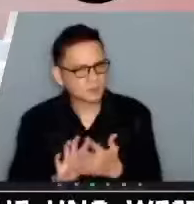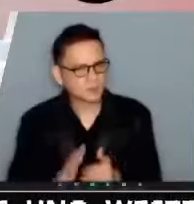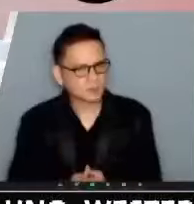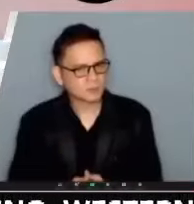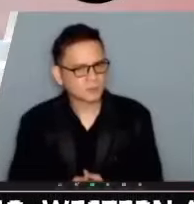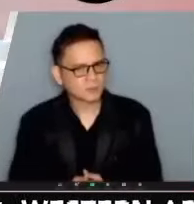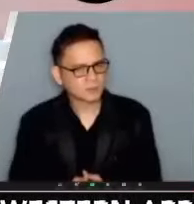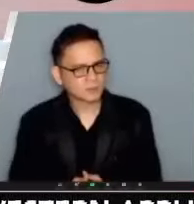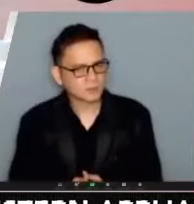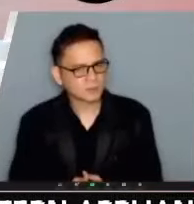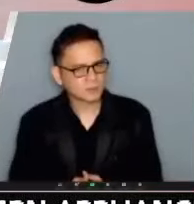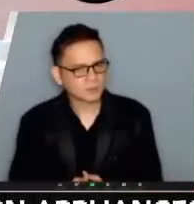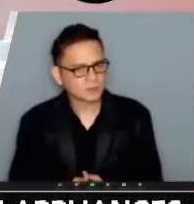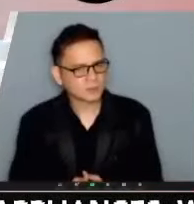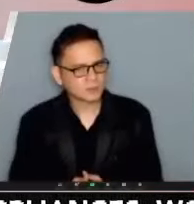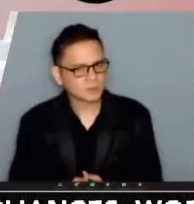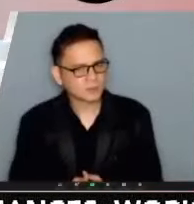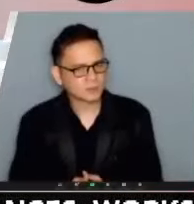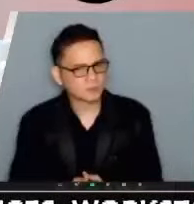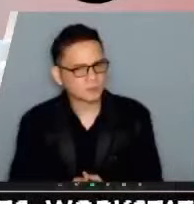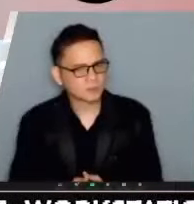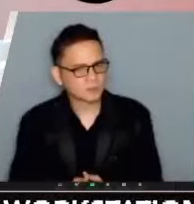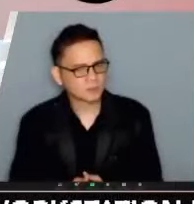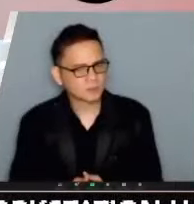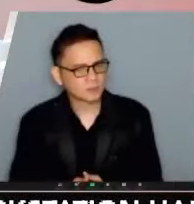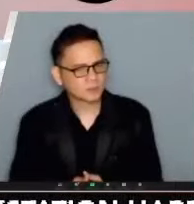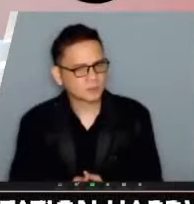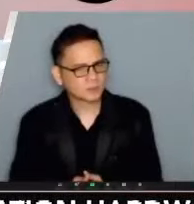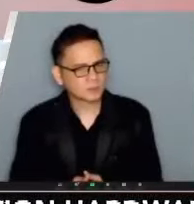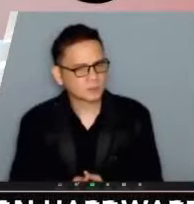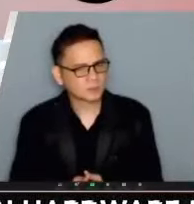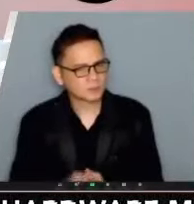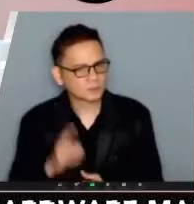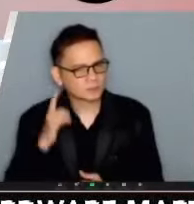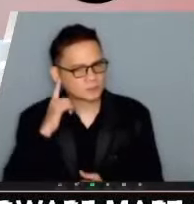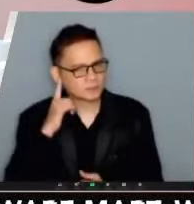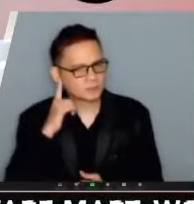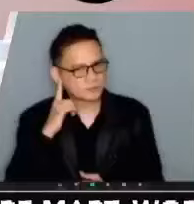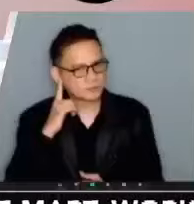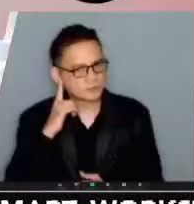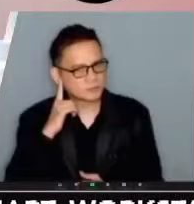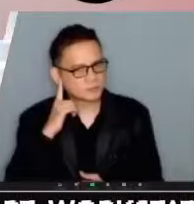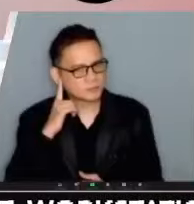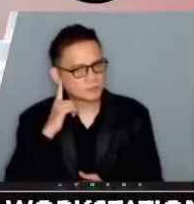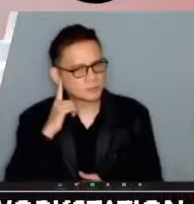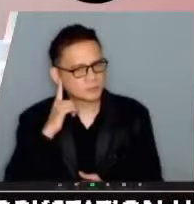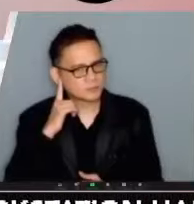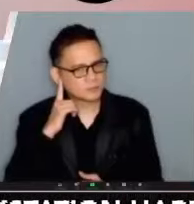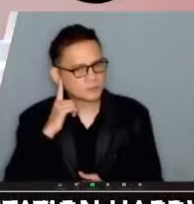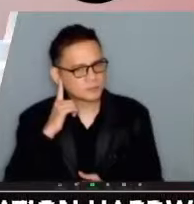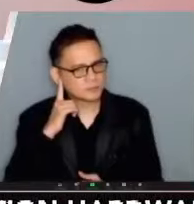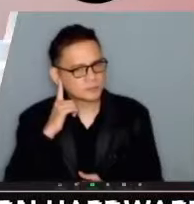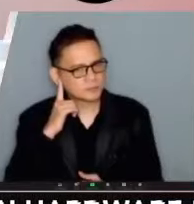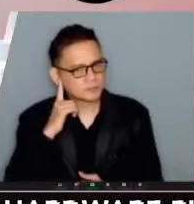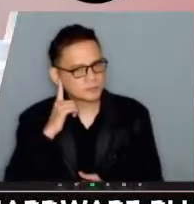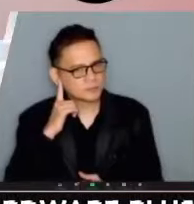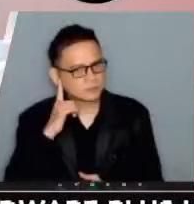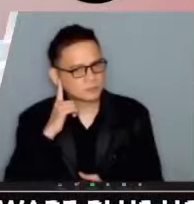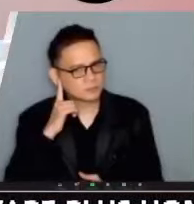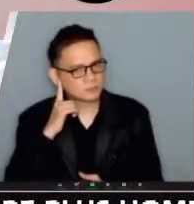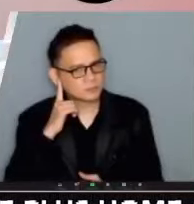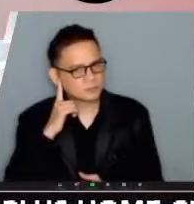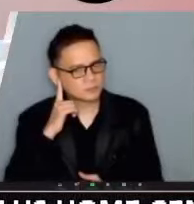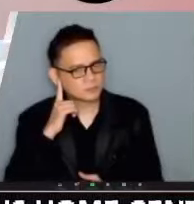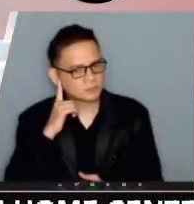kumpayan. Yung mga nakikita natin sa international news na attack, specific targets yan.